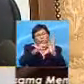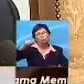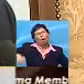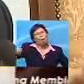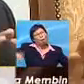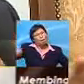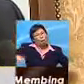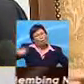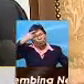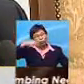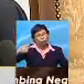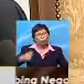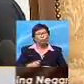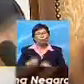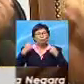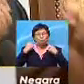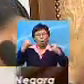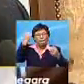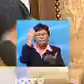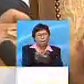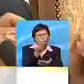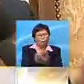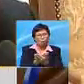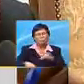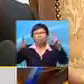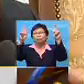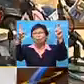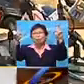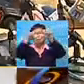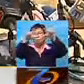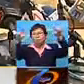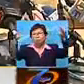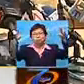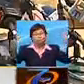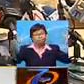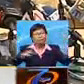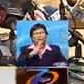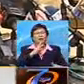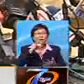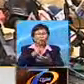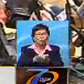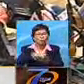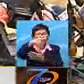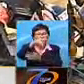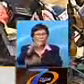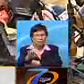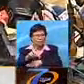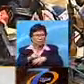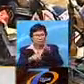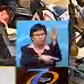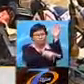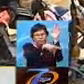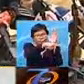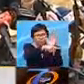pembicaraan untuk menguatkan hujah mereka, you will quote certain authorities. Beliau berkata demikian pada sidang media di